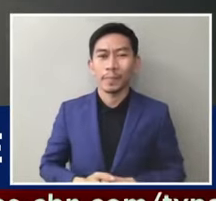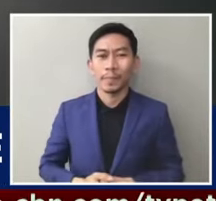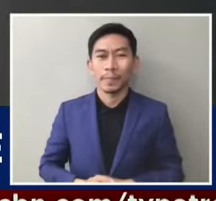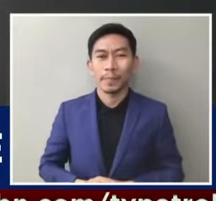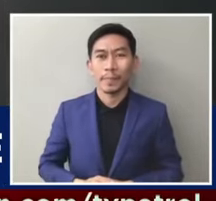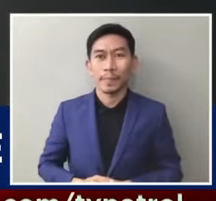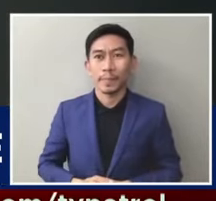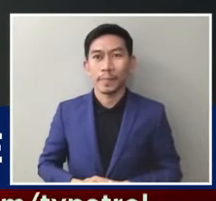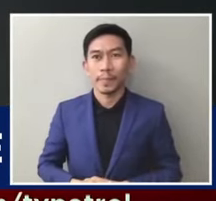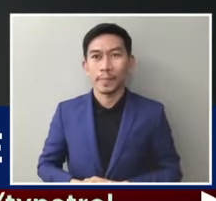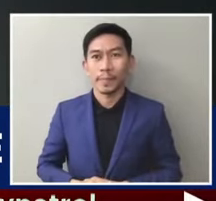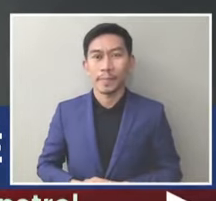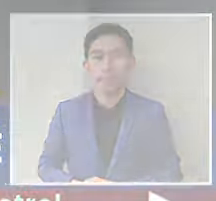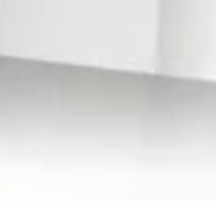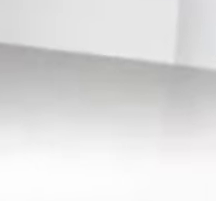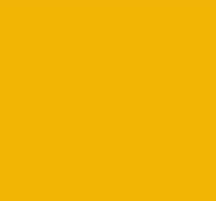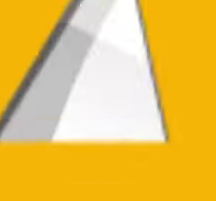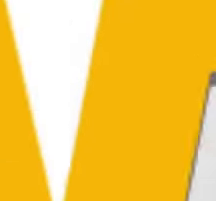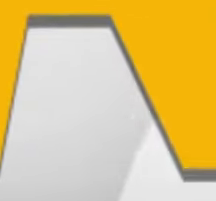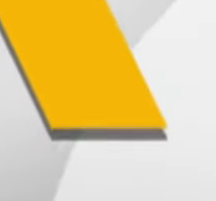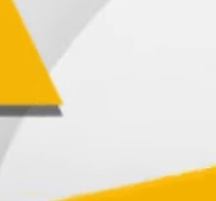York.